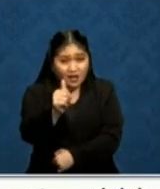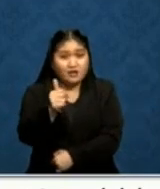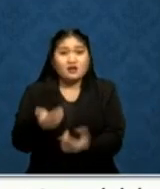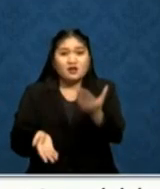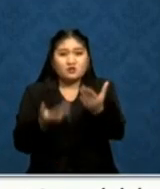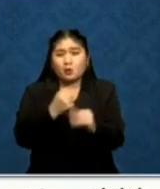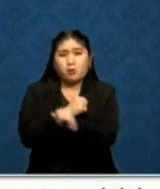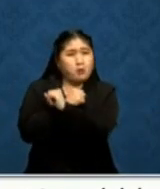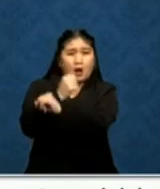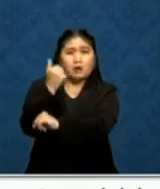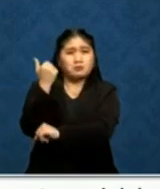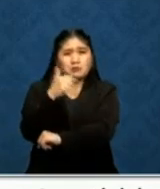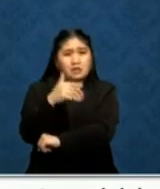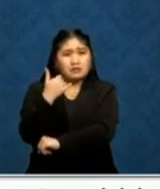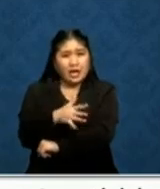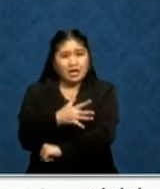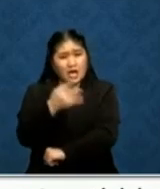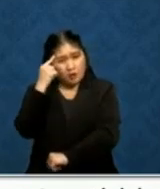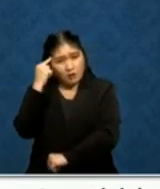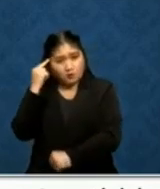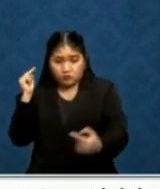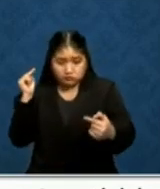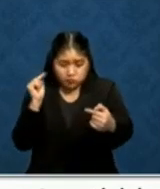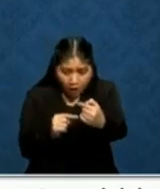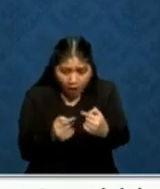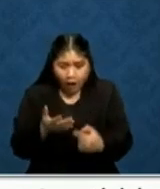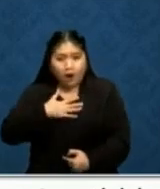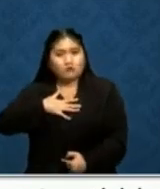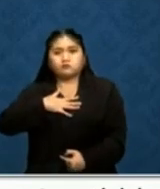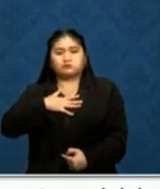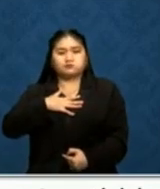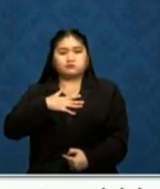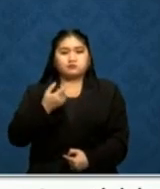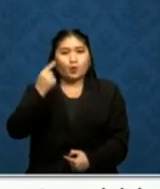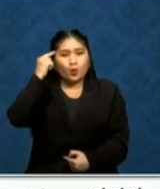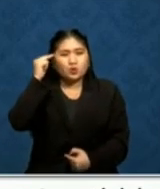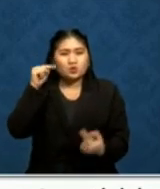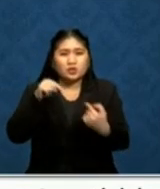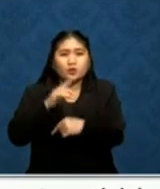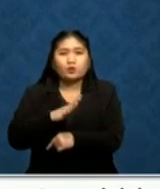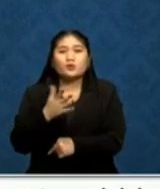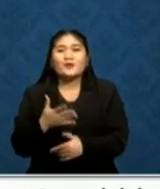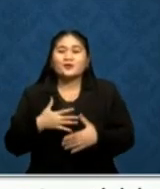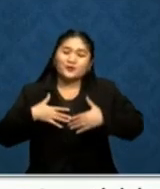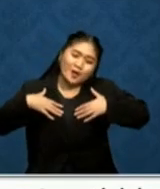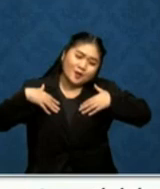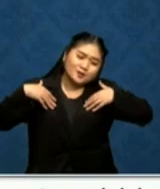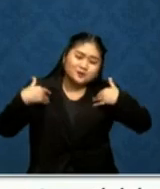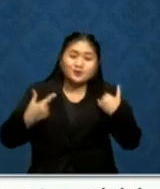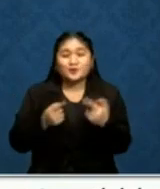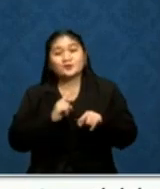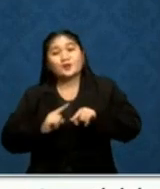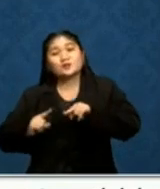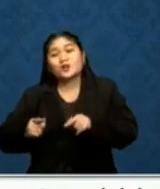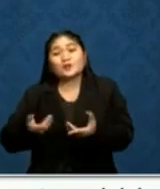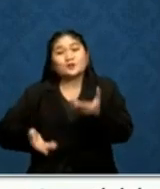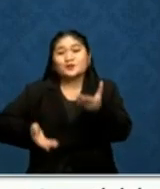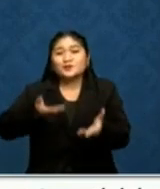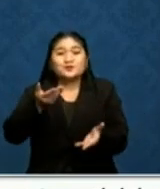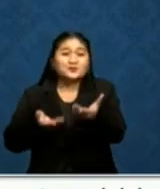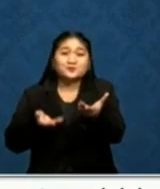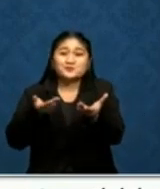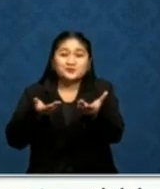ามารถที่จะป้องกันได้แล้วมันจู่โจมท่านโดยที่ท่านจู่โจมท่านในวันที่ท่านกำลังมีความสุขอยู่ในวันที่ท่านกำลังมี